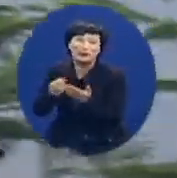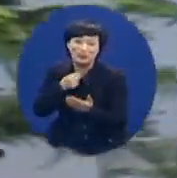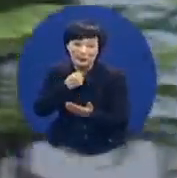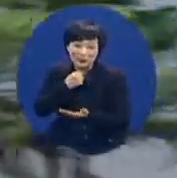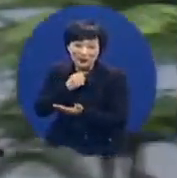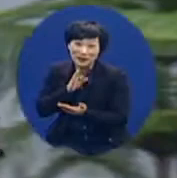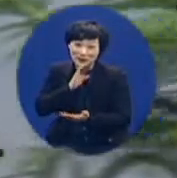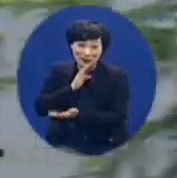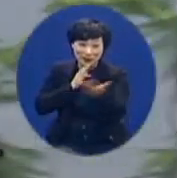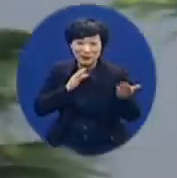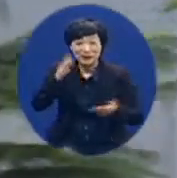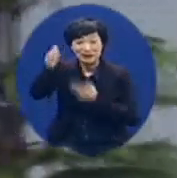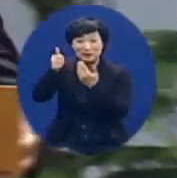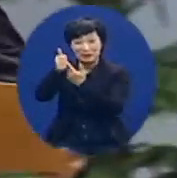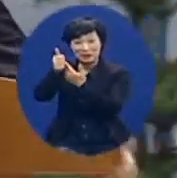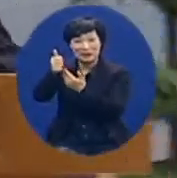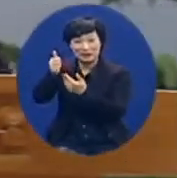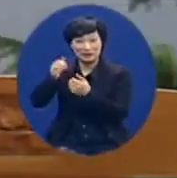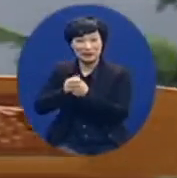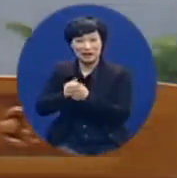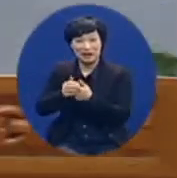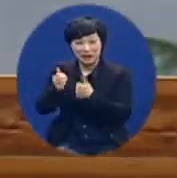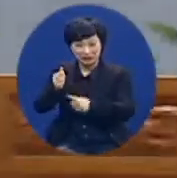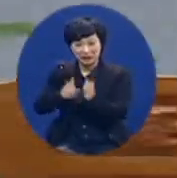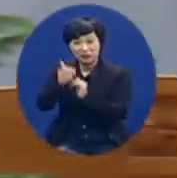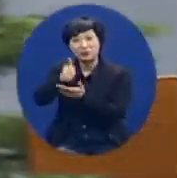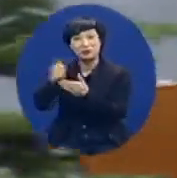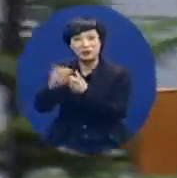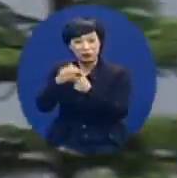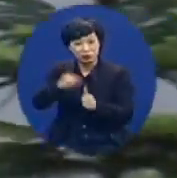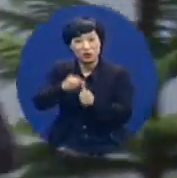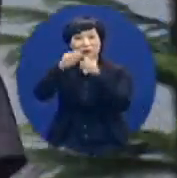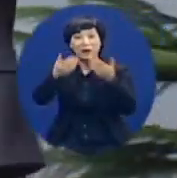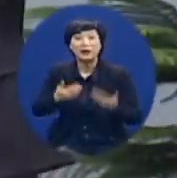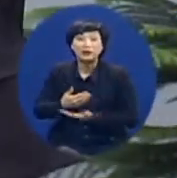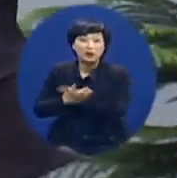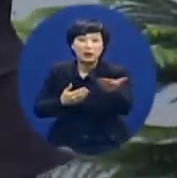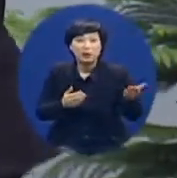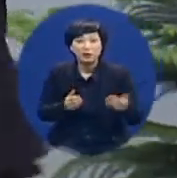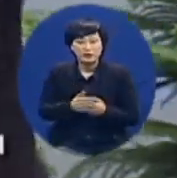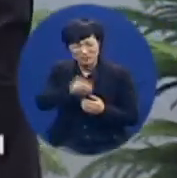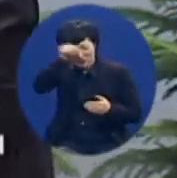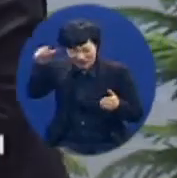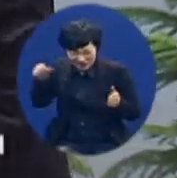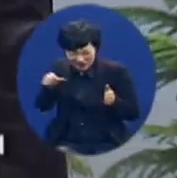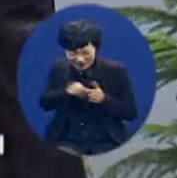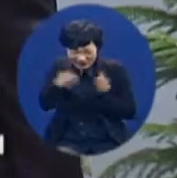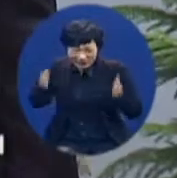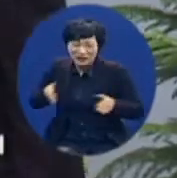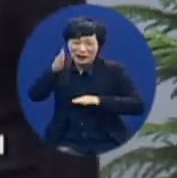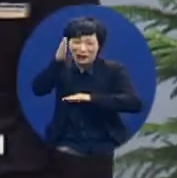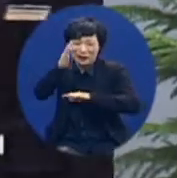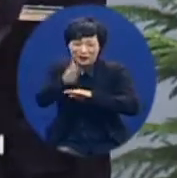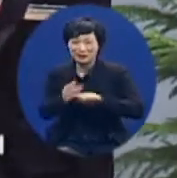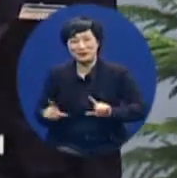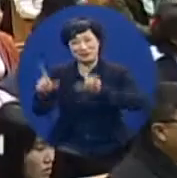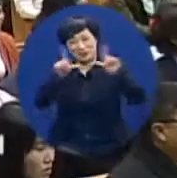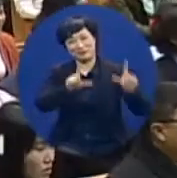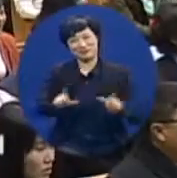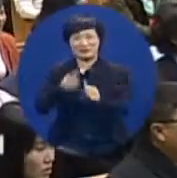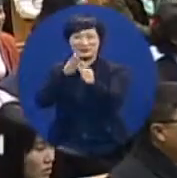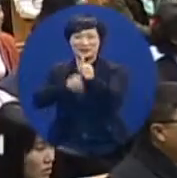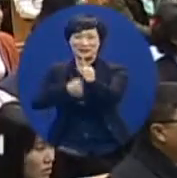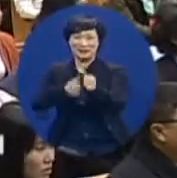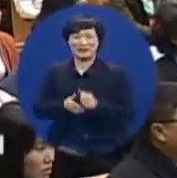그래서 여러분들이 하나님 앞에 아들로 구원받은 자는 평생을 감사하며 살자